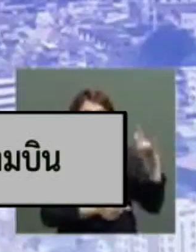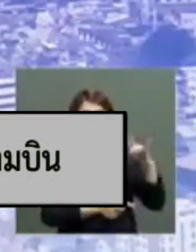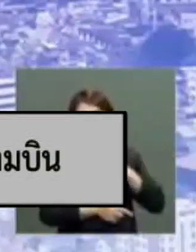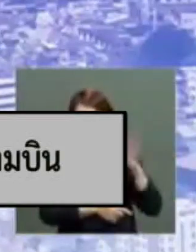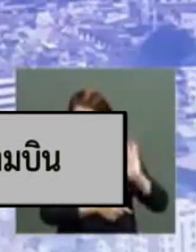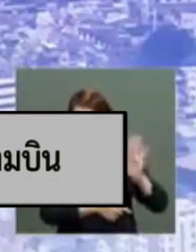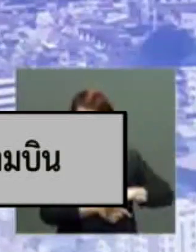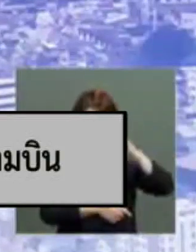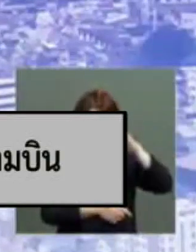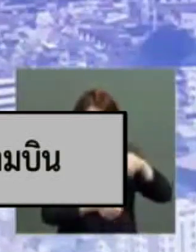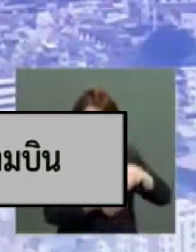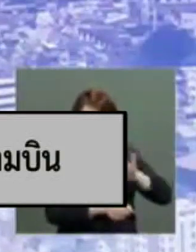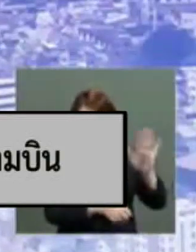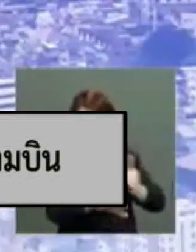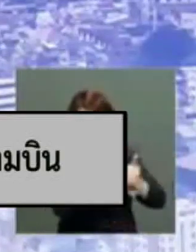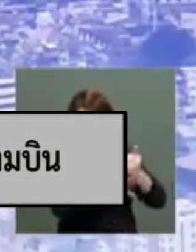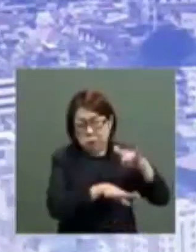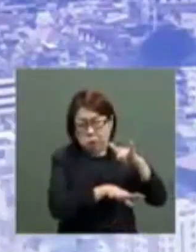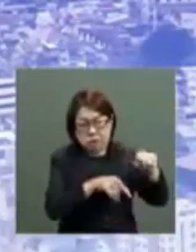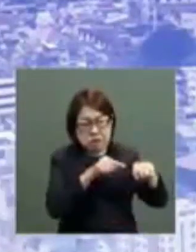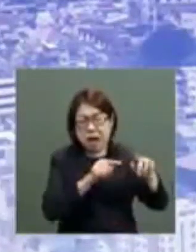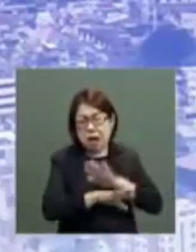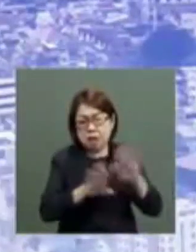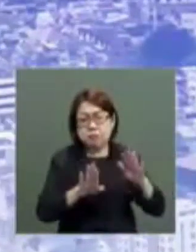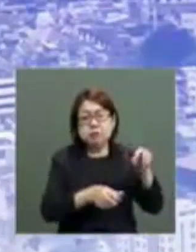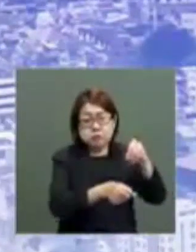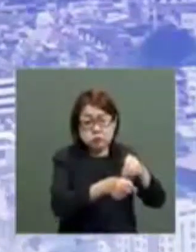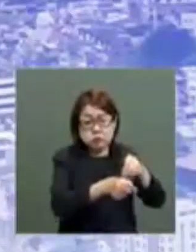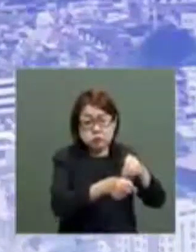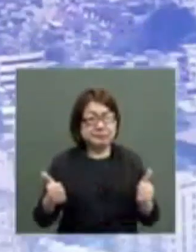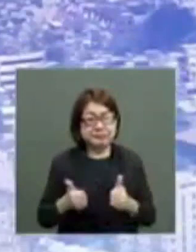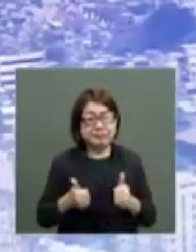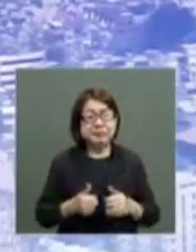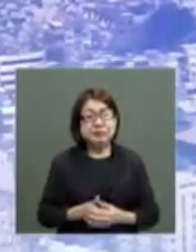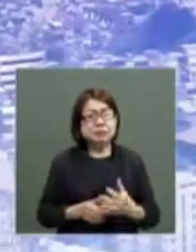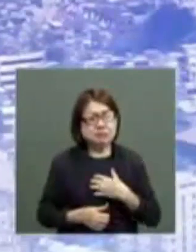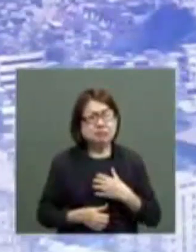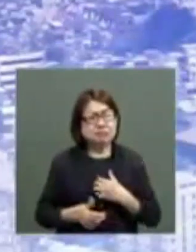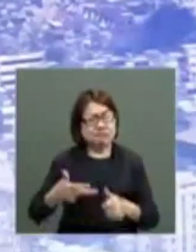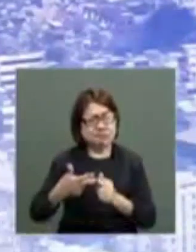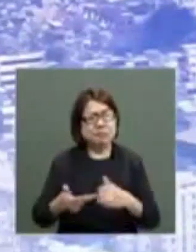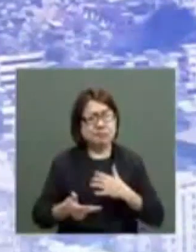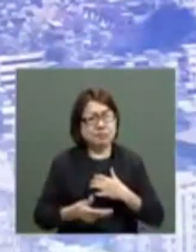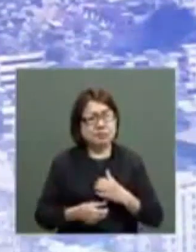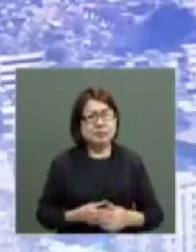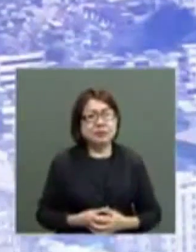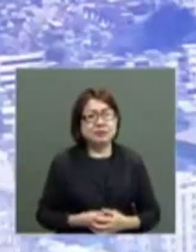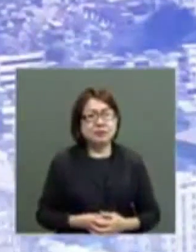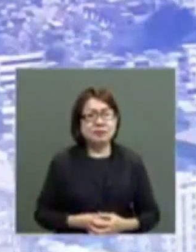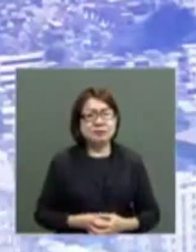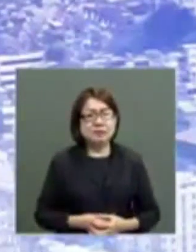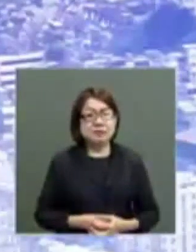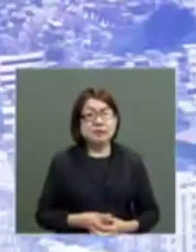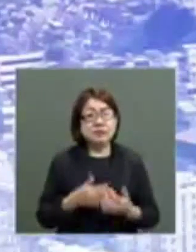มีอะไรเขาก็ไม่รับอยู่ดีเพราะฉะนั้นต้องรักษาที่นู่นจนกว่าจะหาย วันนี้นายกเองก็บอกนะครับว่าเรื่องการเข้าประเทศก็สั่งการไปแล้